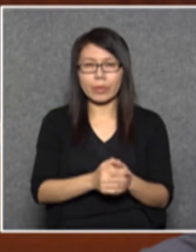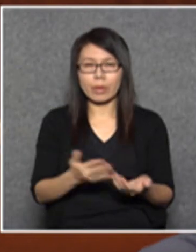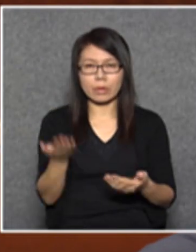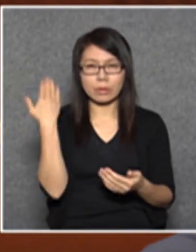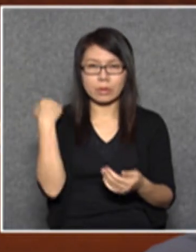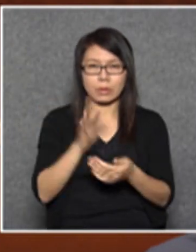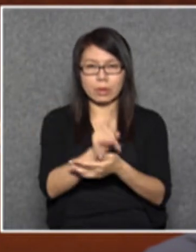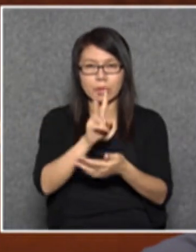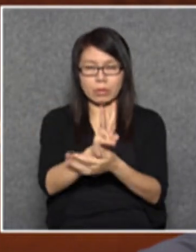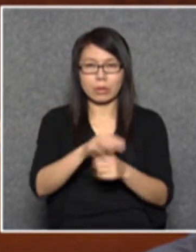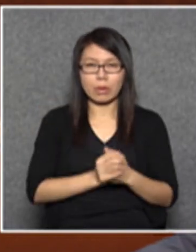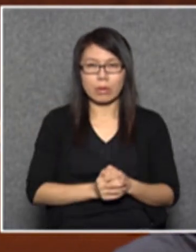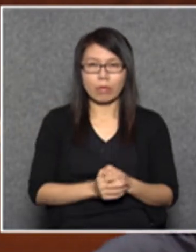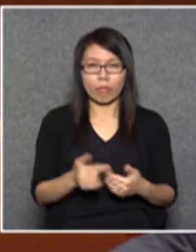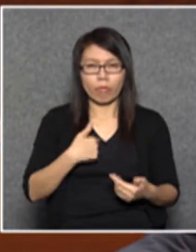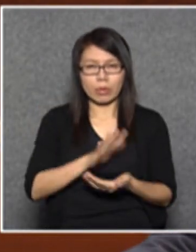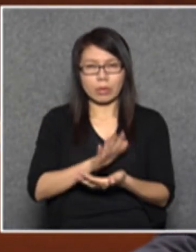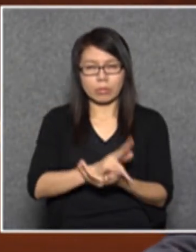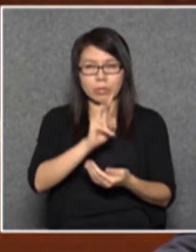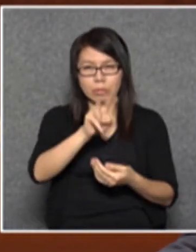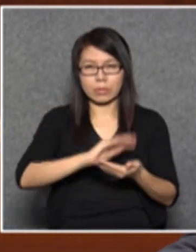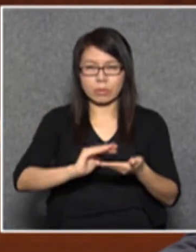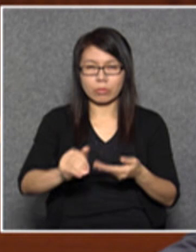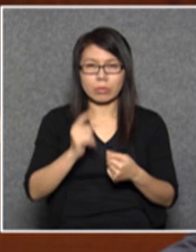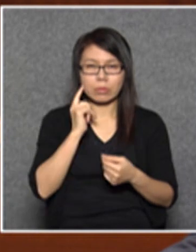咧，我哋嘅經驗係好清楚嘅。